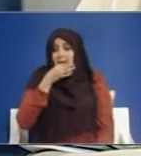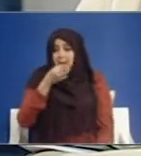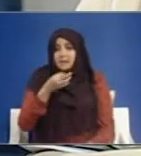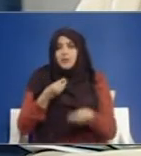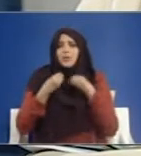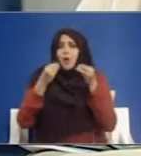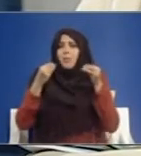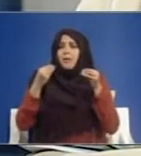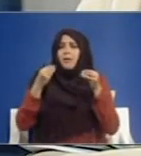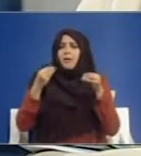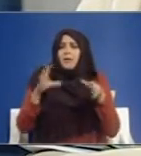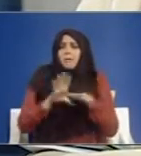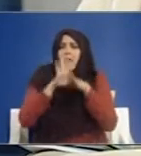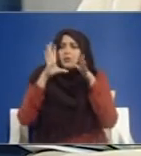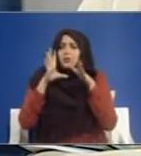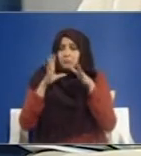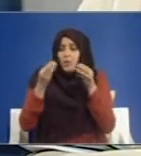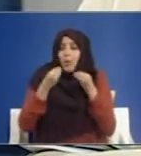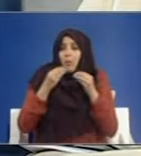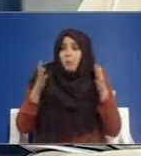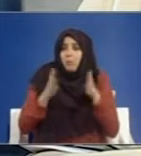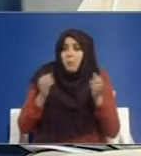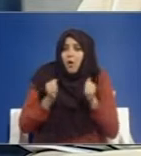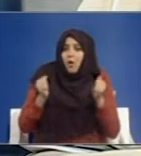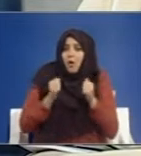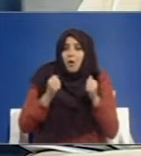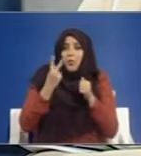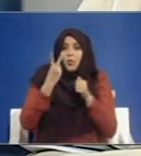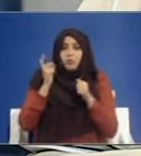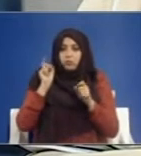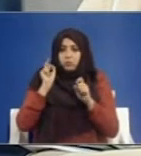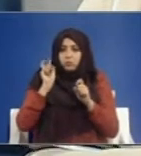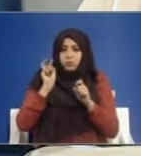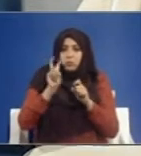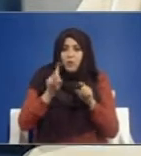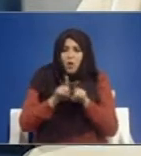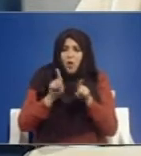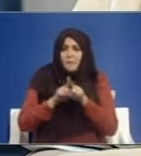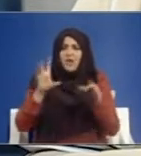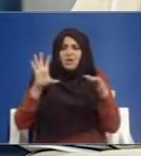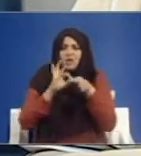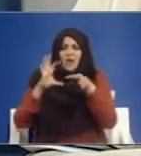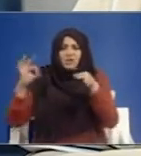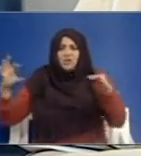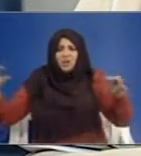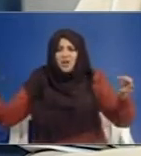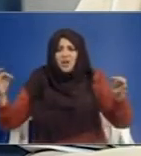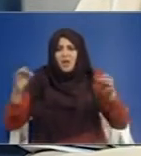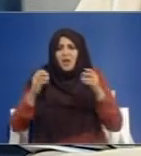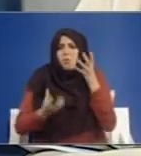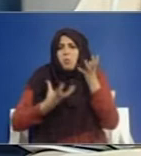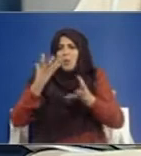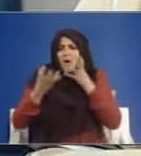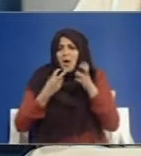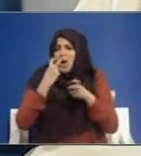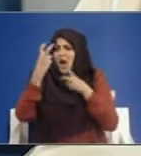مروع يعني مخيف، كيف يأتي الملكان في يجران سلاسل من النار وبأصوات